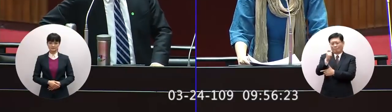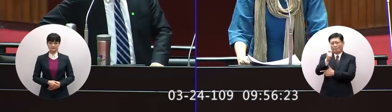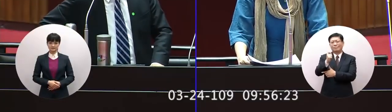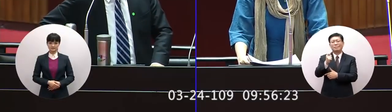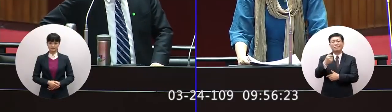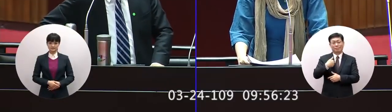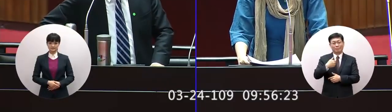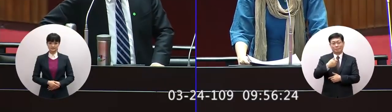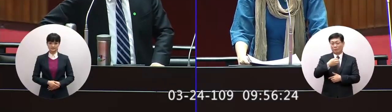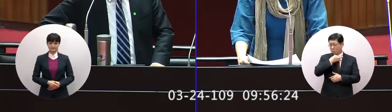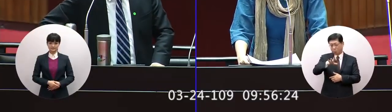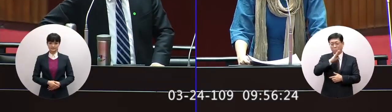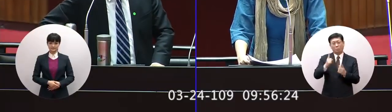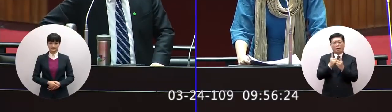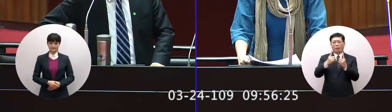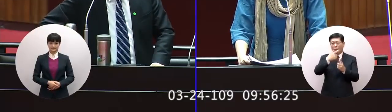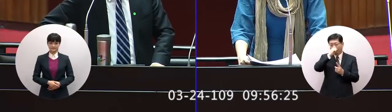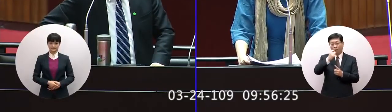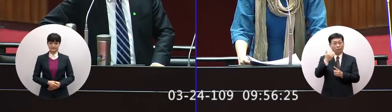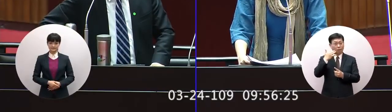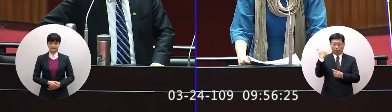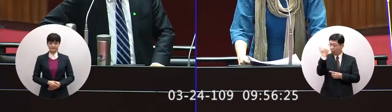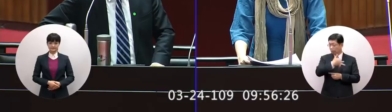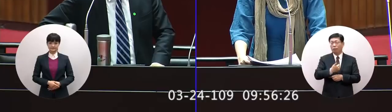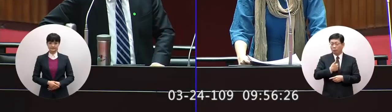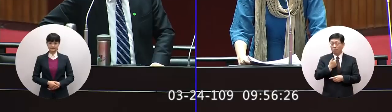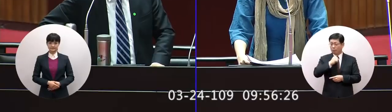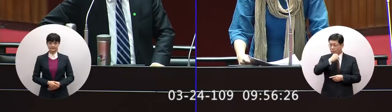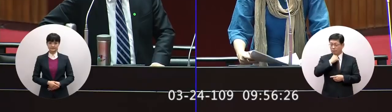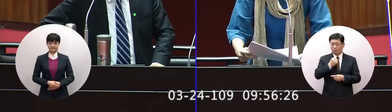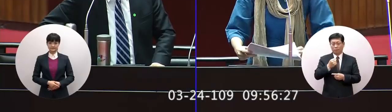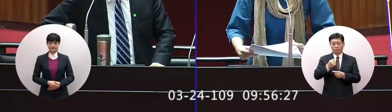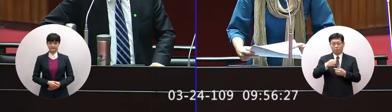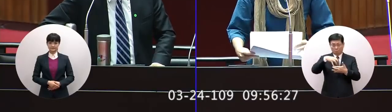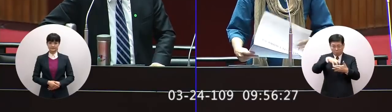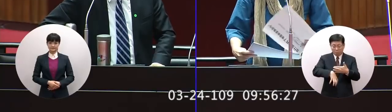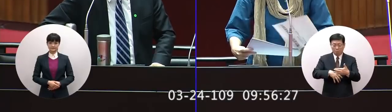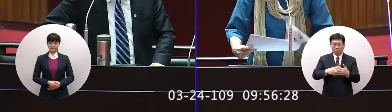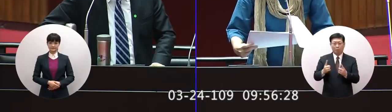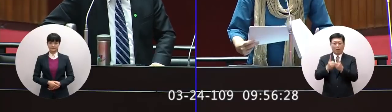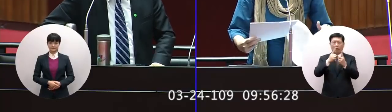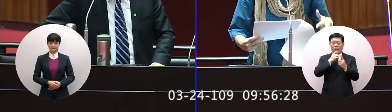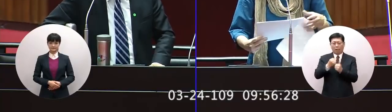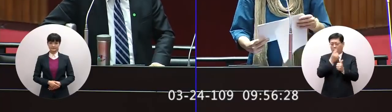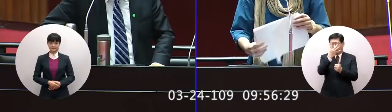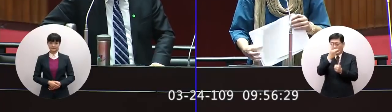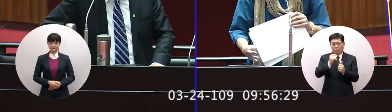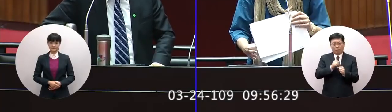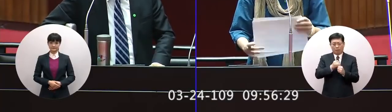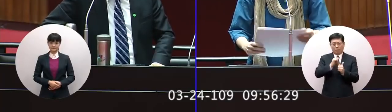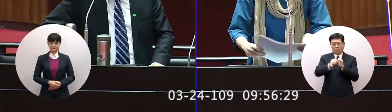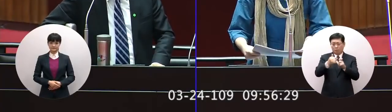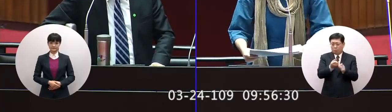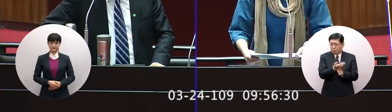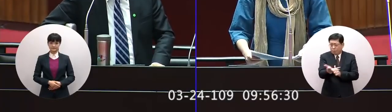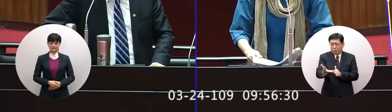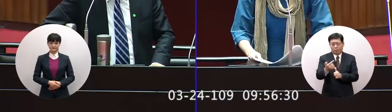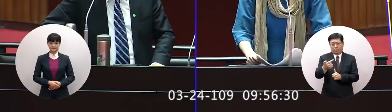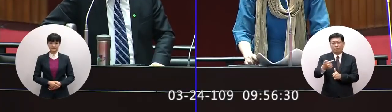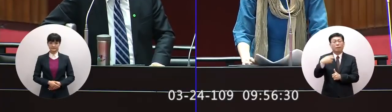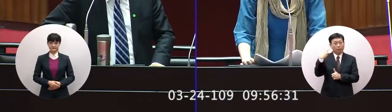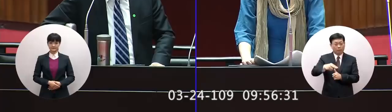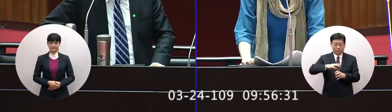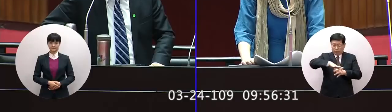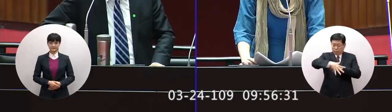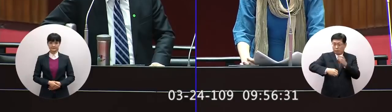说，当然我们希望不要发生，但是万一台湾真的内部了发生了疫情失控、大规模社区感染的时候，甚